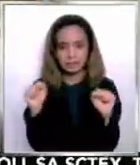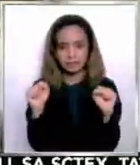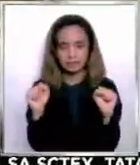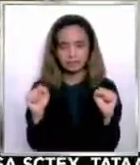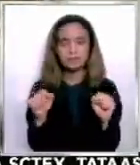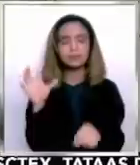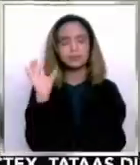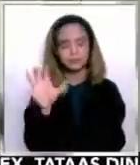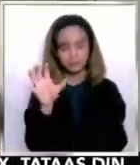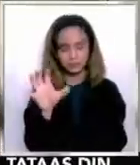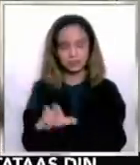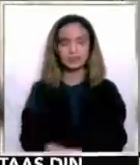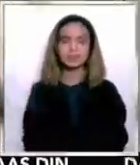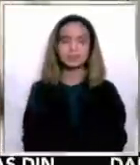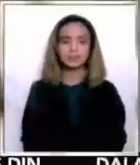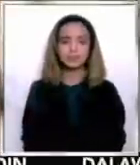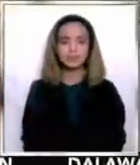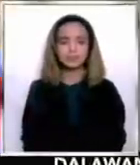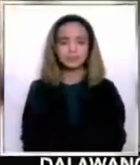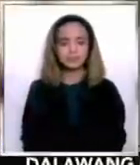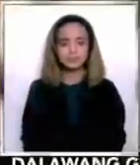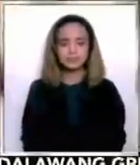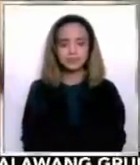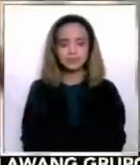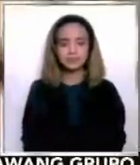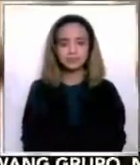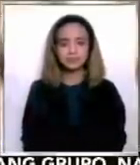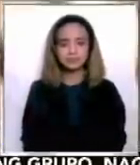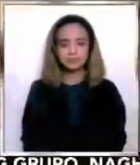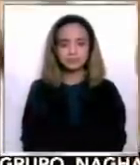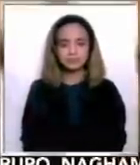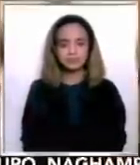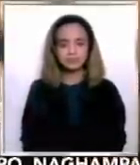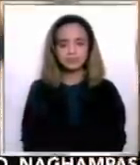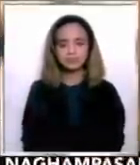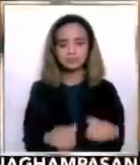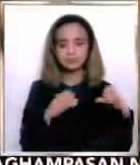pound. Katrina Son, Nakatutok, 24 Oras.